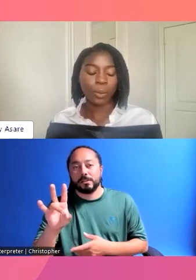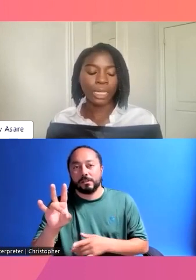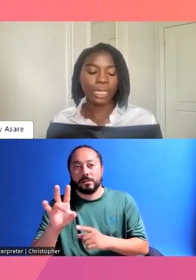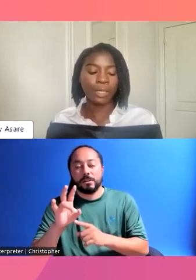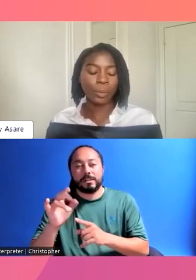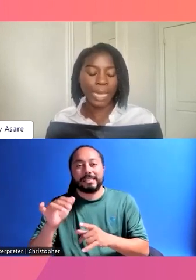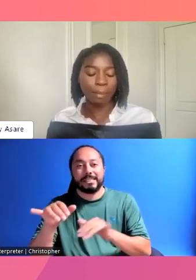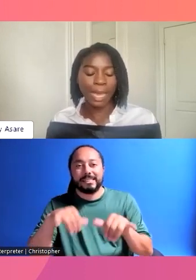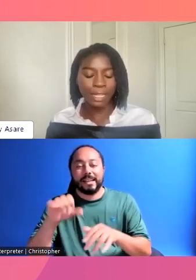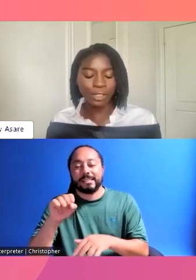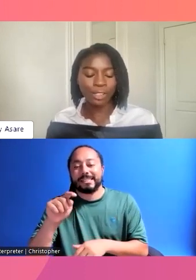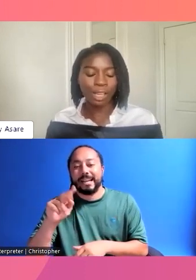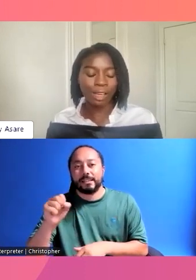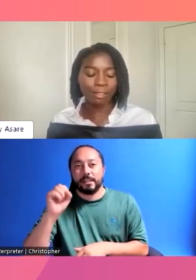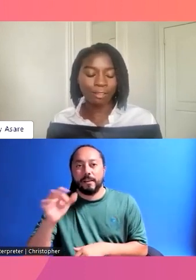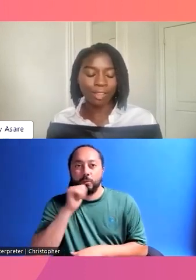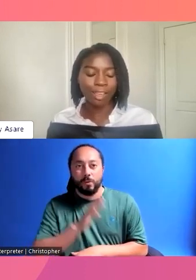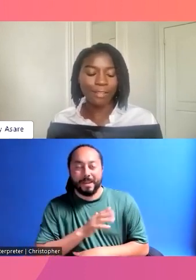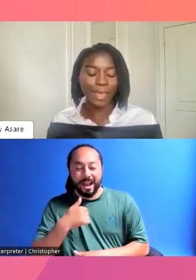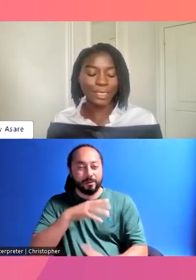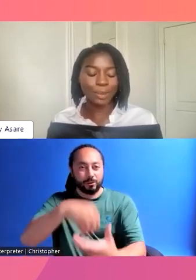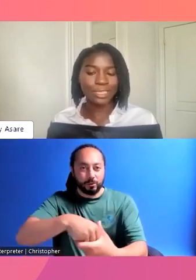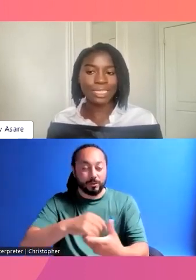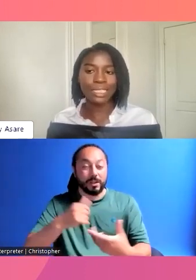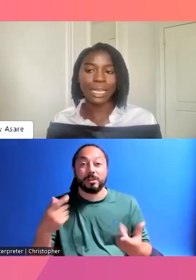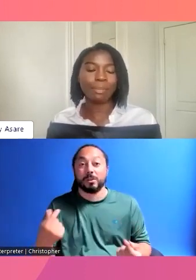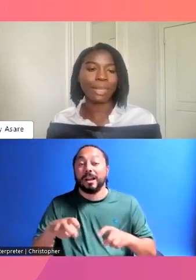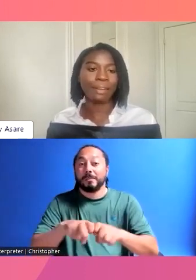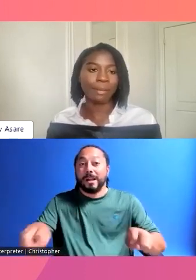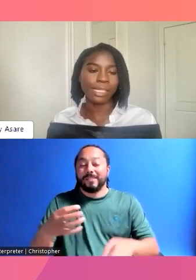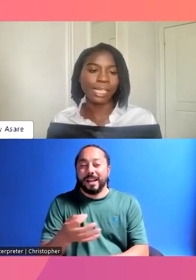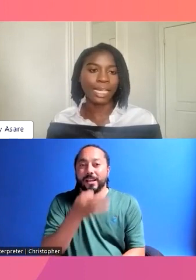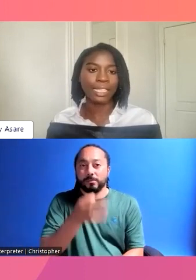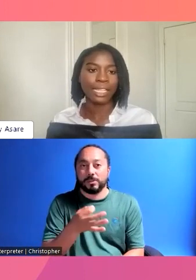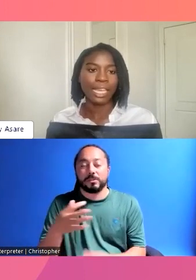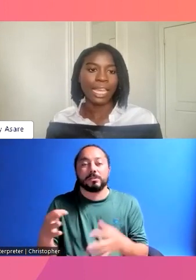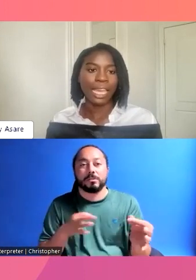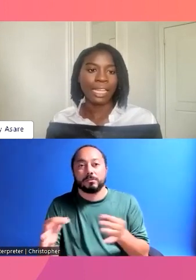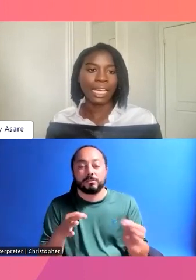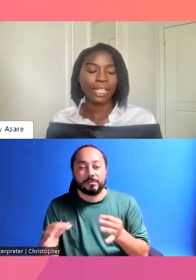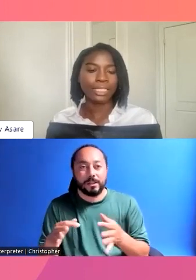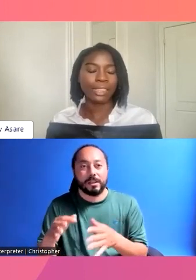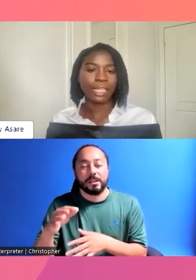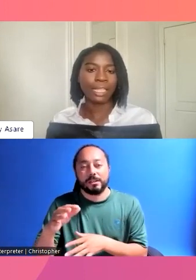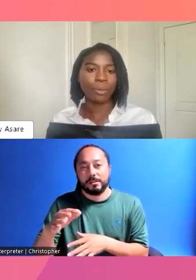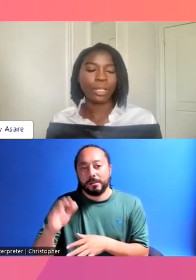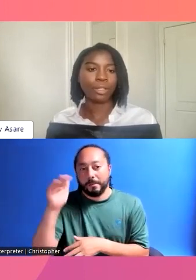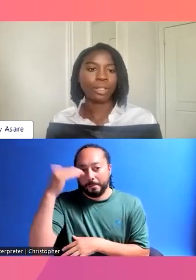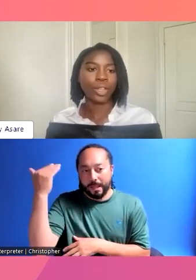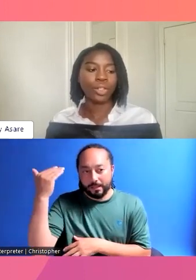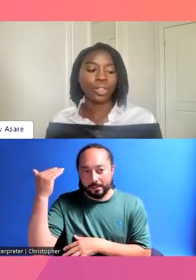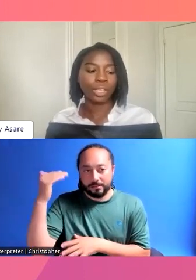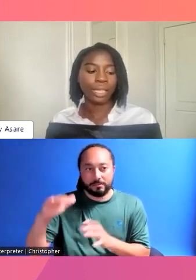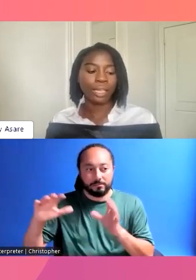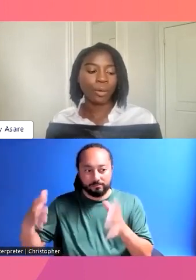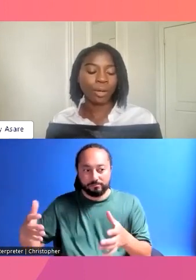à la 67e commission américaine sur la condition féminine, où il y avait un panel d'experts qui a discuté de